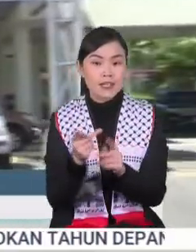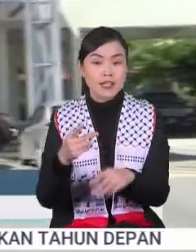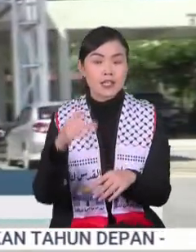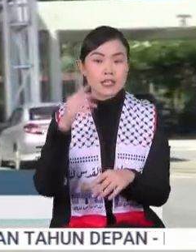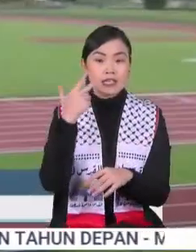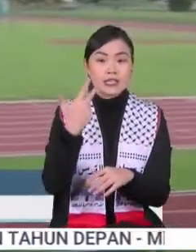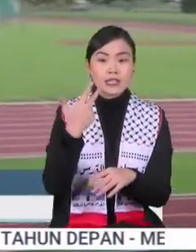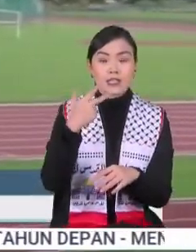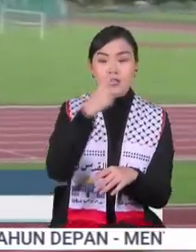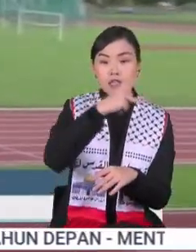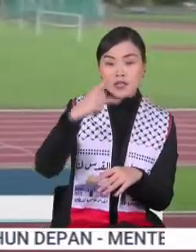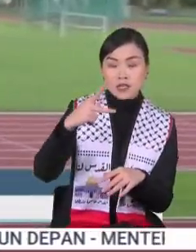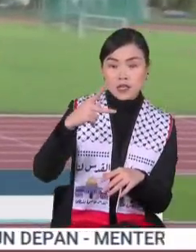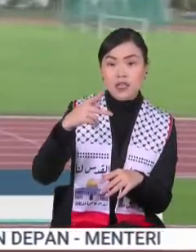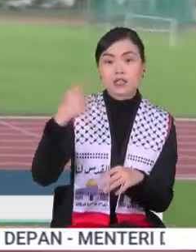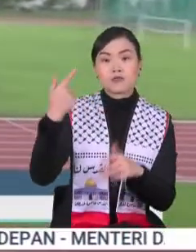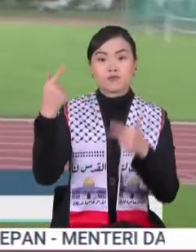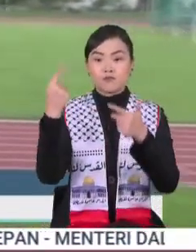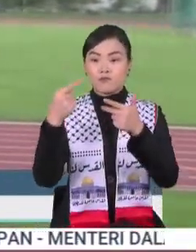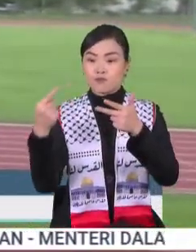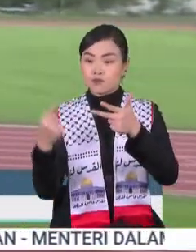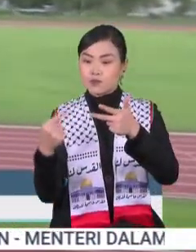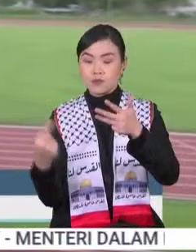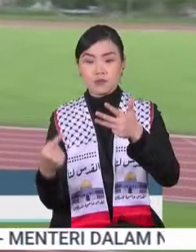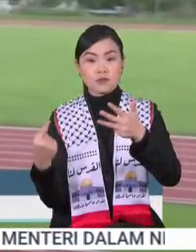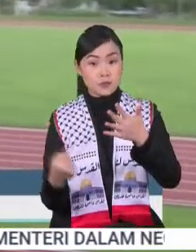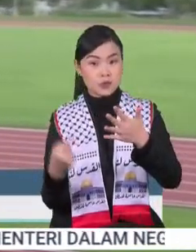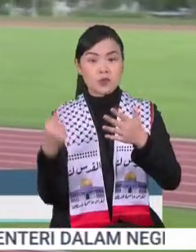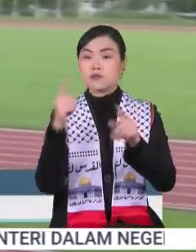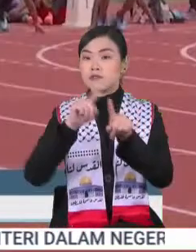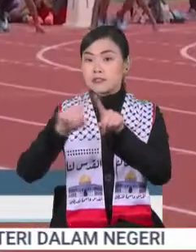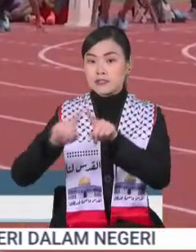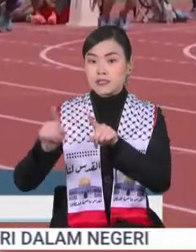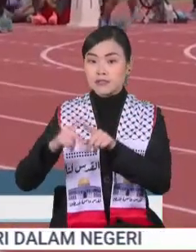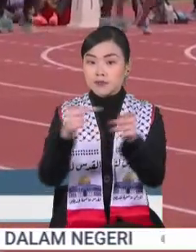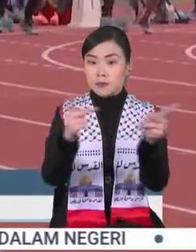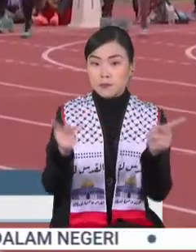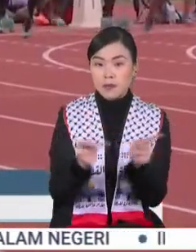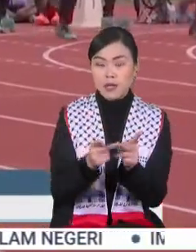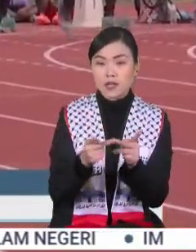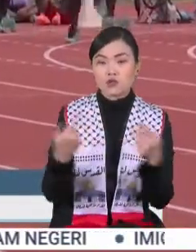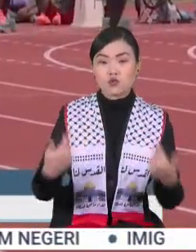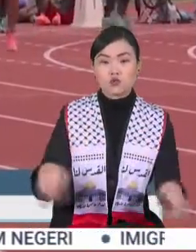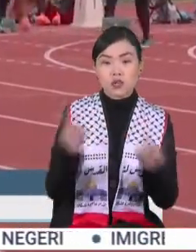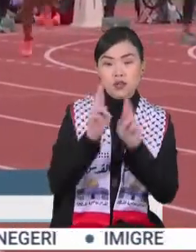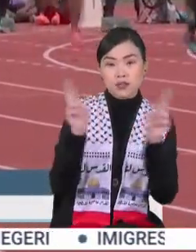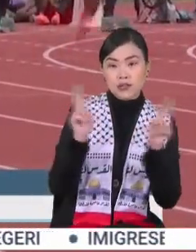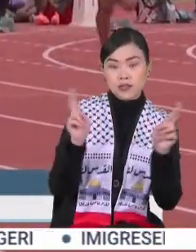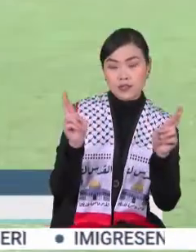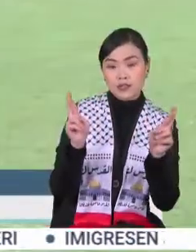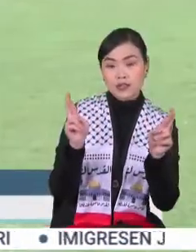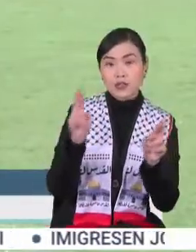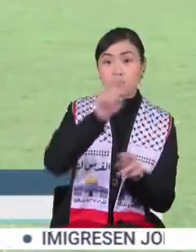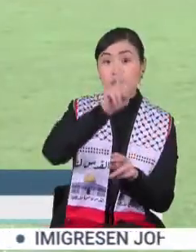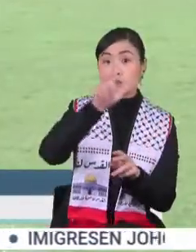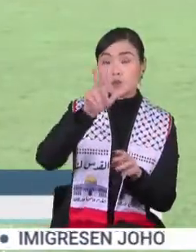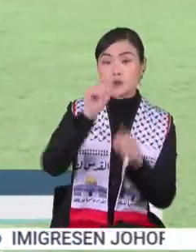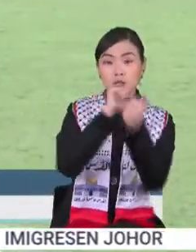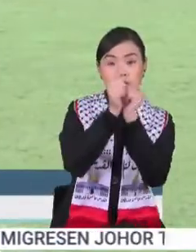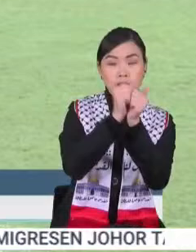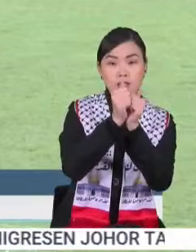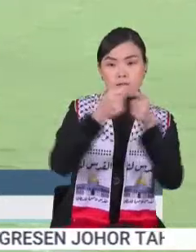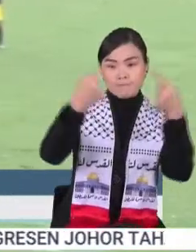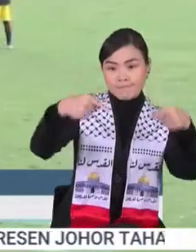tiga di penampang dua di tuaran dan masing-masing satu venue di putatan keningau dan Ranau 23 jenis sukan